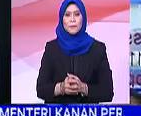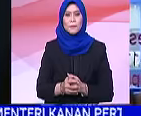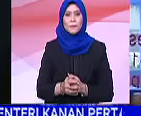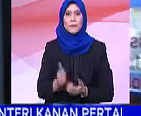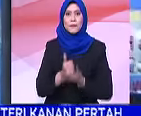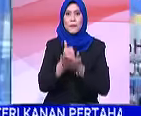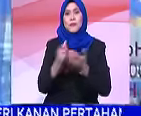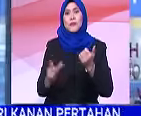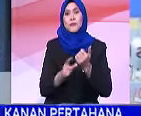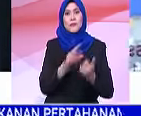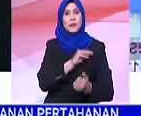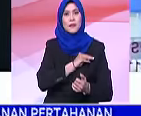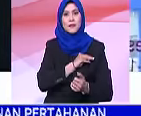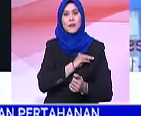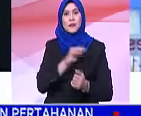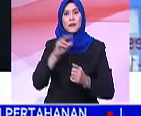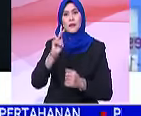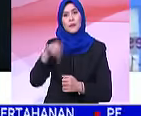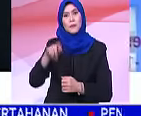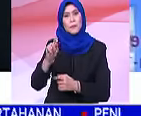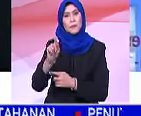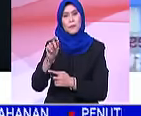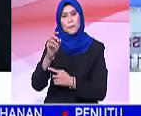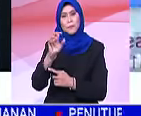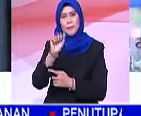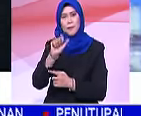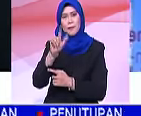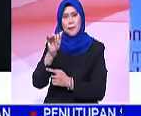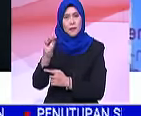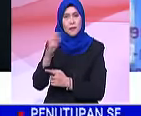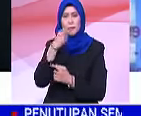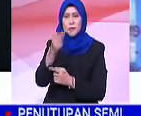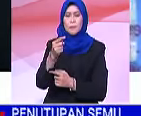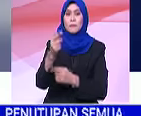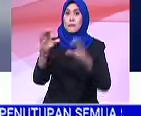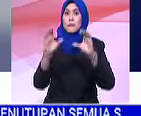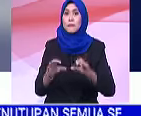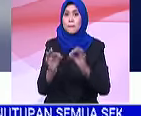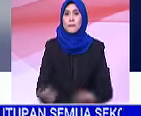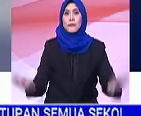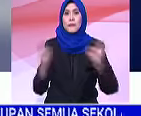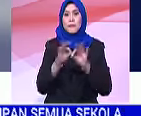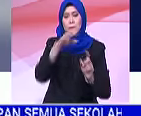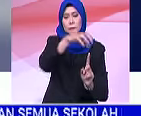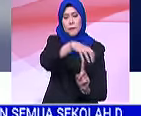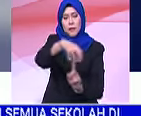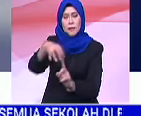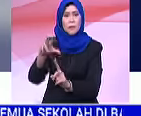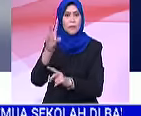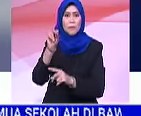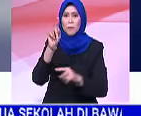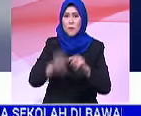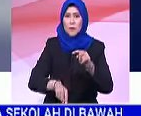Pembantu Menteri Kerajaan Tempatan dan Perumahan, Datuk Isnin Ali Yasni berkata, langkah ini penting meskipun Bazar Ramadan tidak